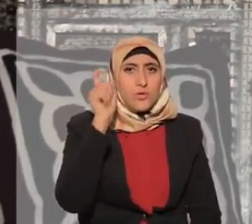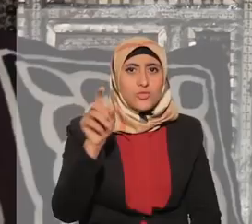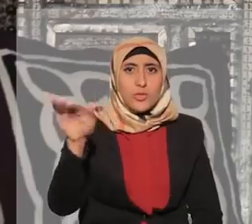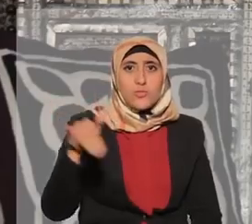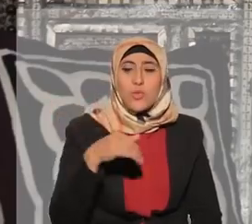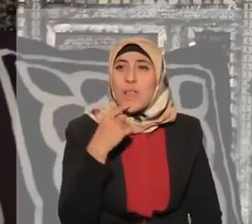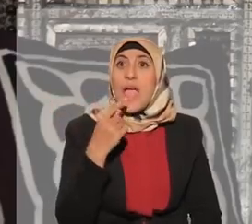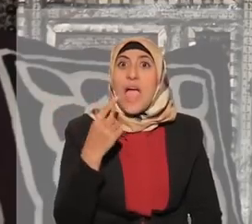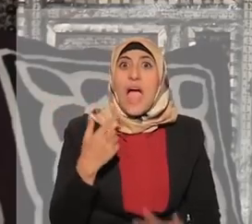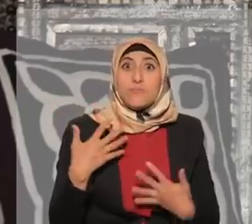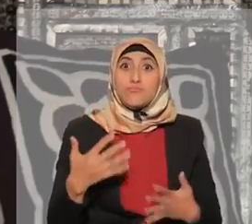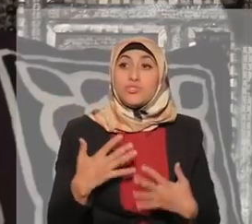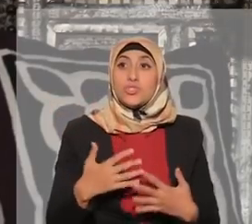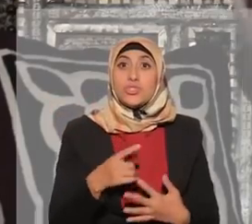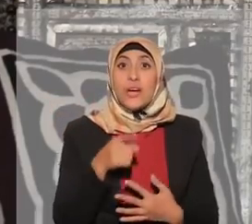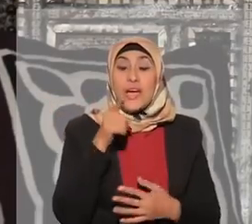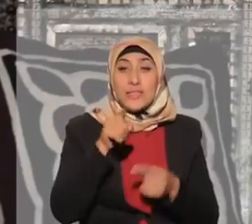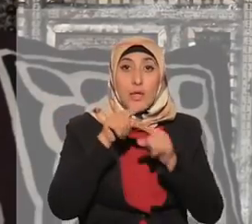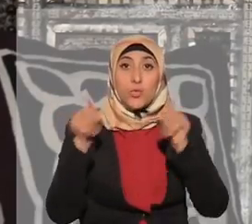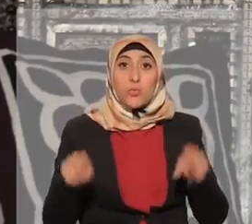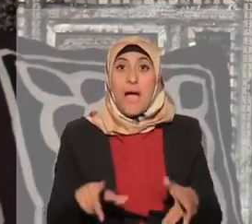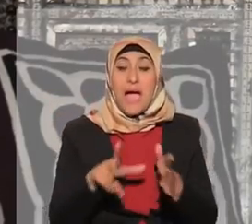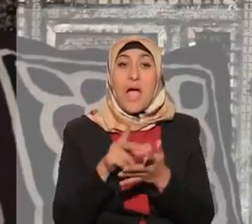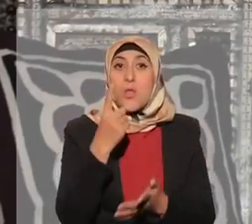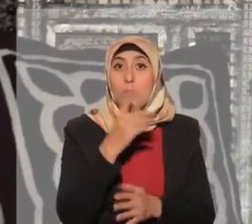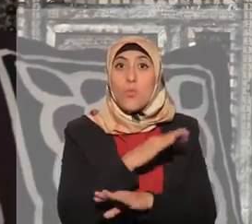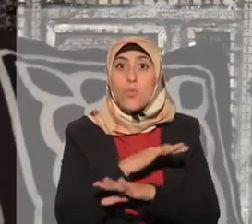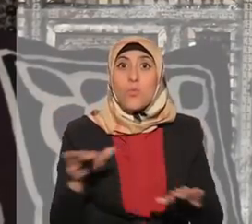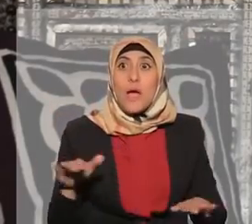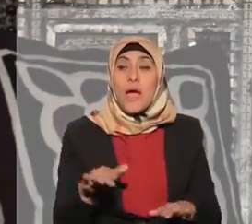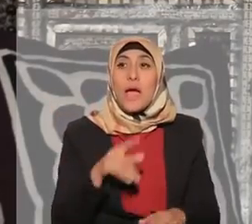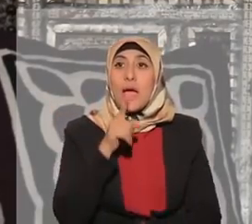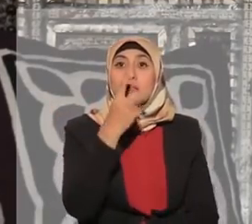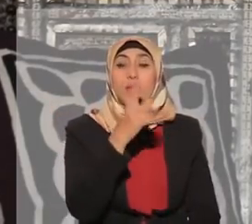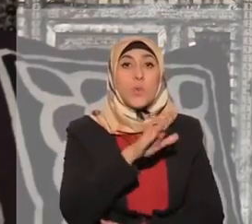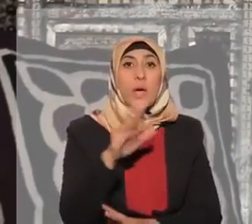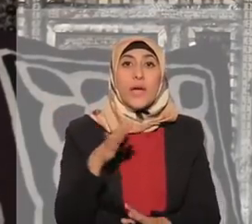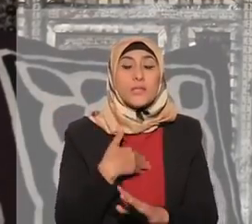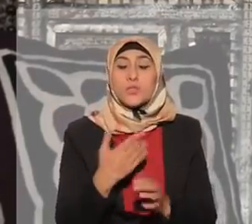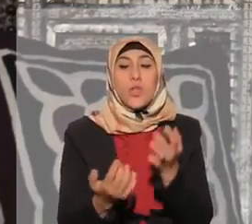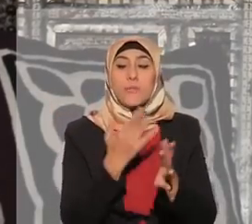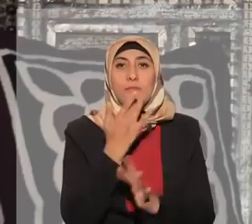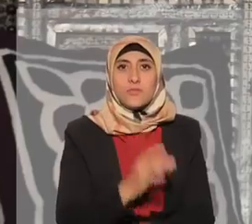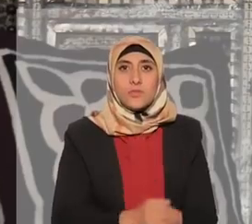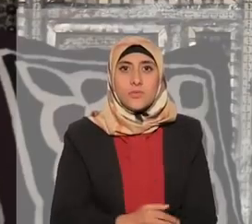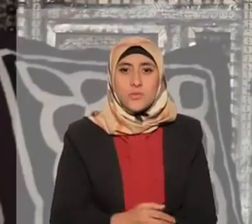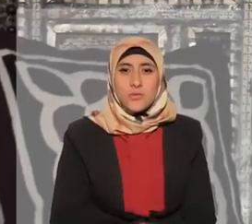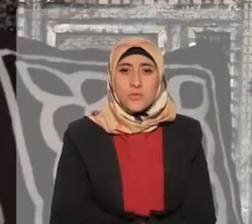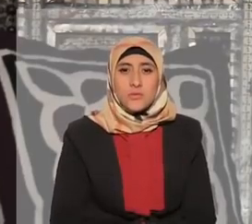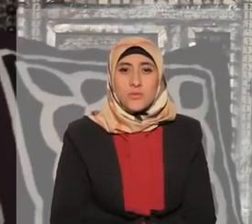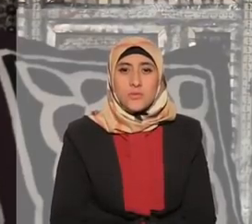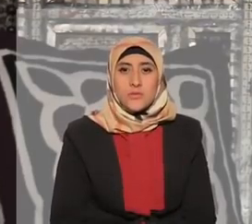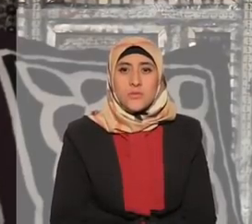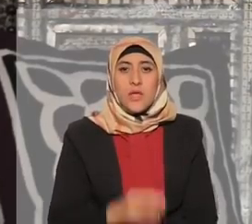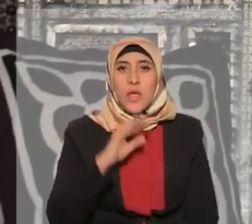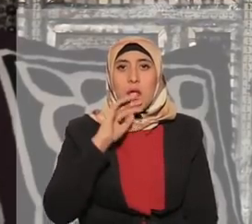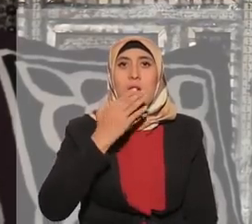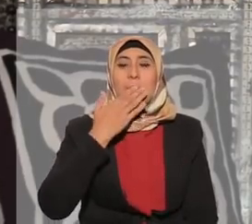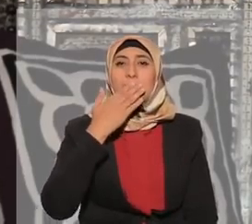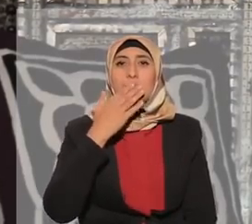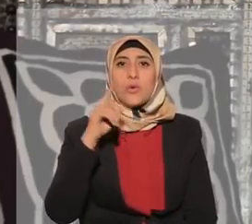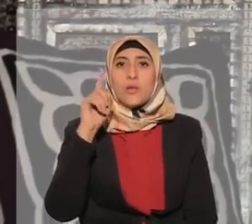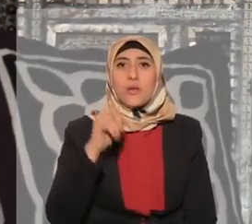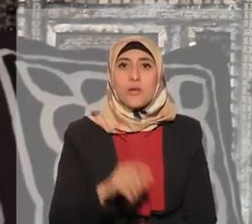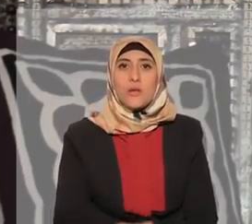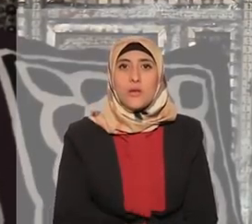فتلقاني أحدهم يبشرني قال أبشر دكانك سلم، أكثر السوق حرق ودكانك سلم. فقلت الحمد